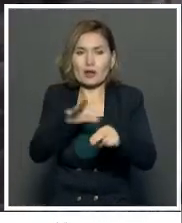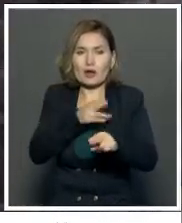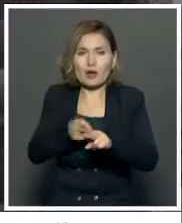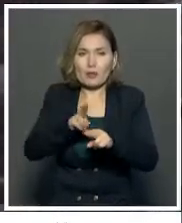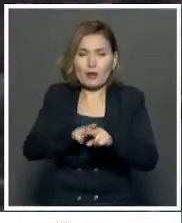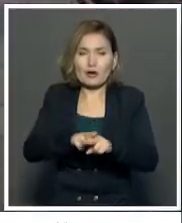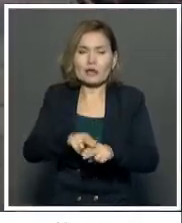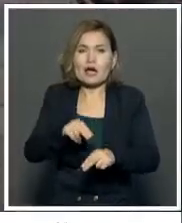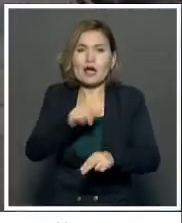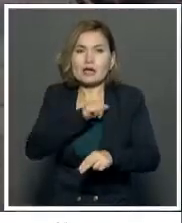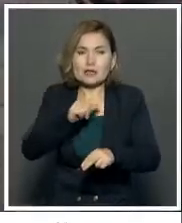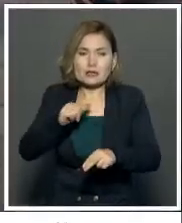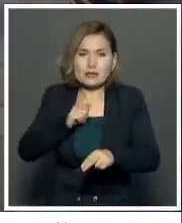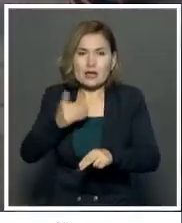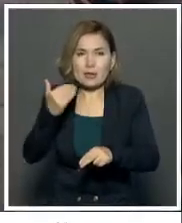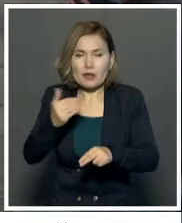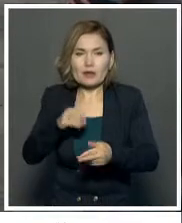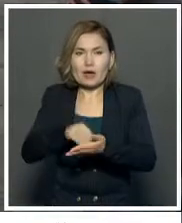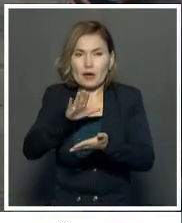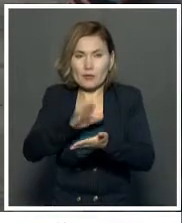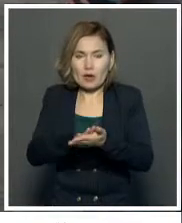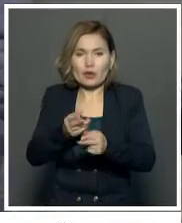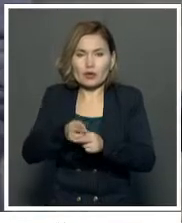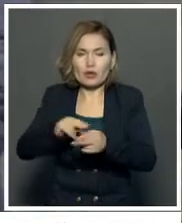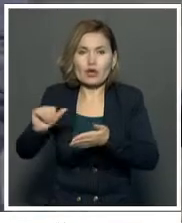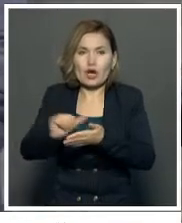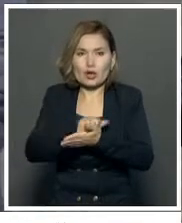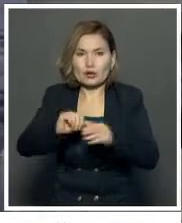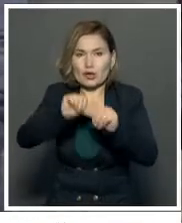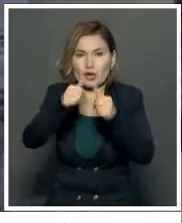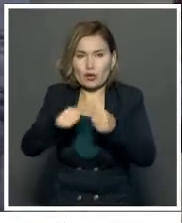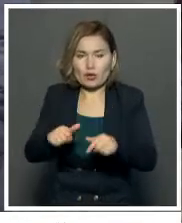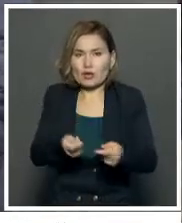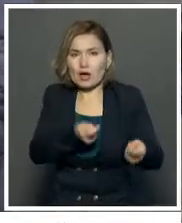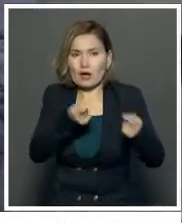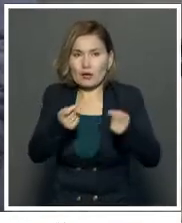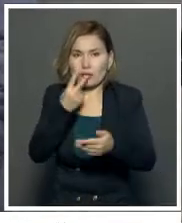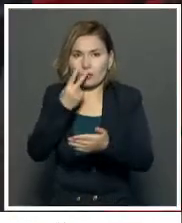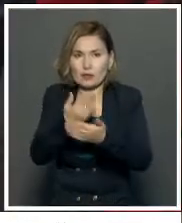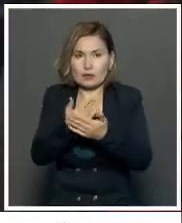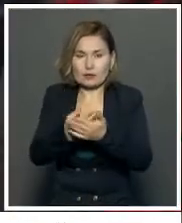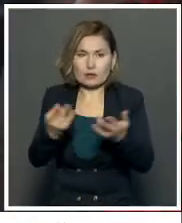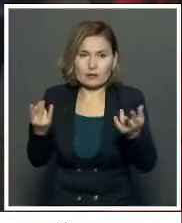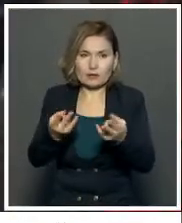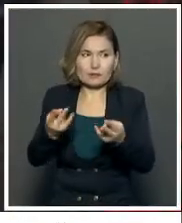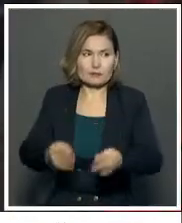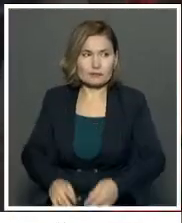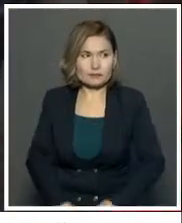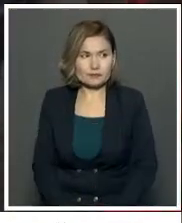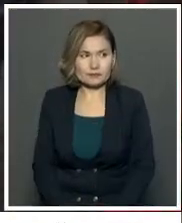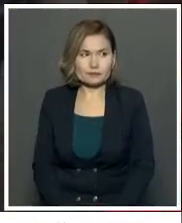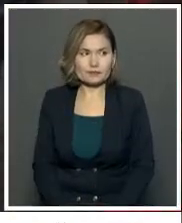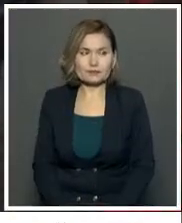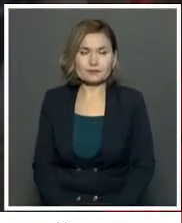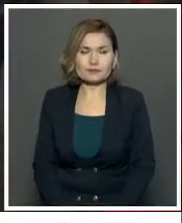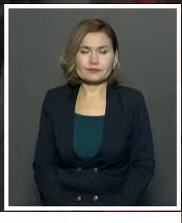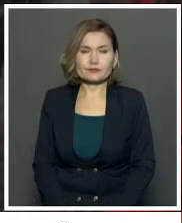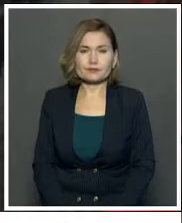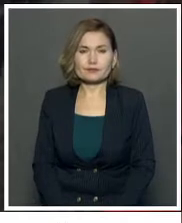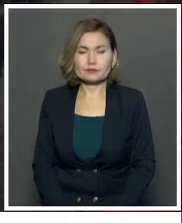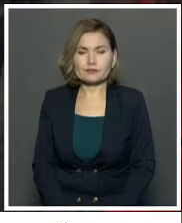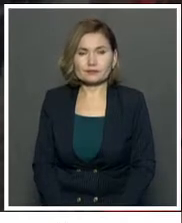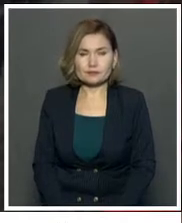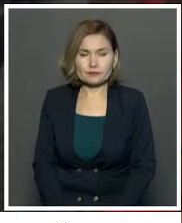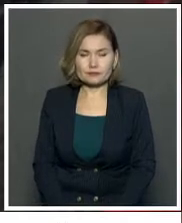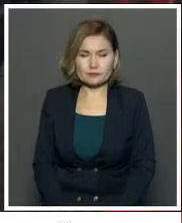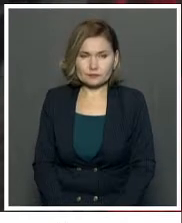пәтерді мүлік иелері бірлестігіне тіркетіп, соны растайтын құжатты әкеп берулері тиіс. Вы хотите заехать? Я вам говорю, 15 ноября вы заедете.